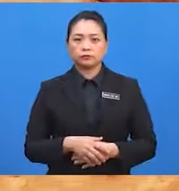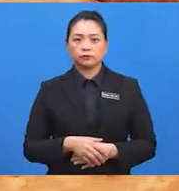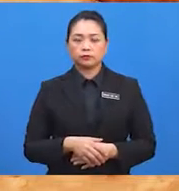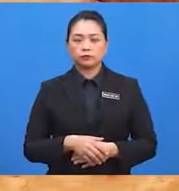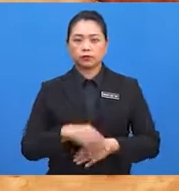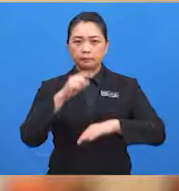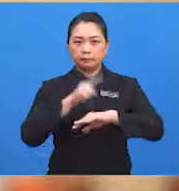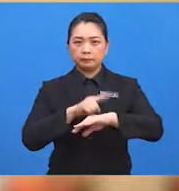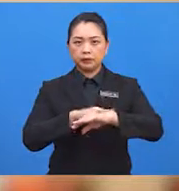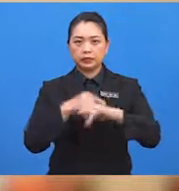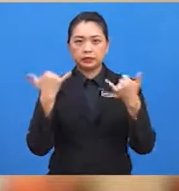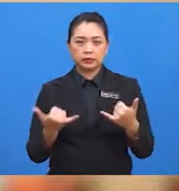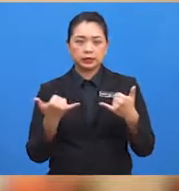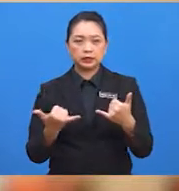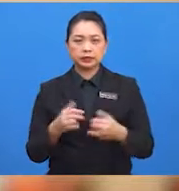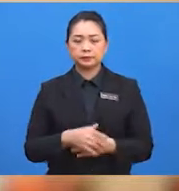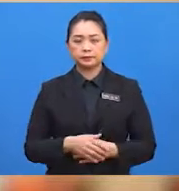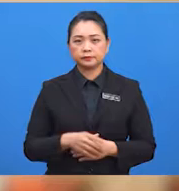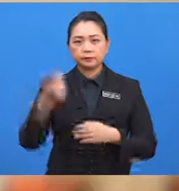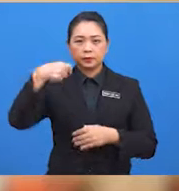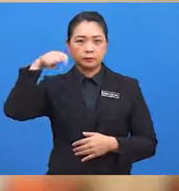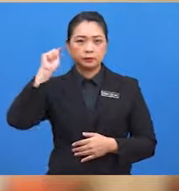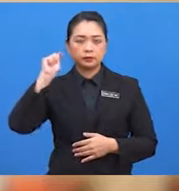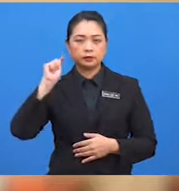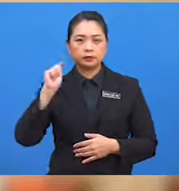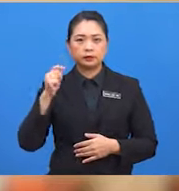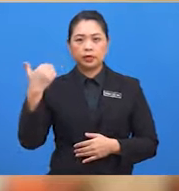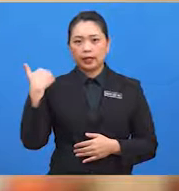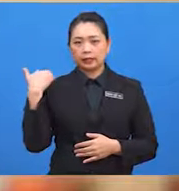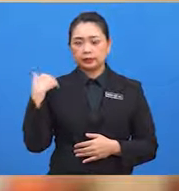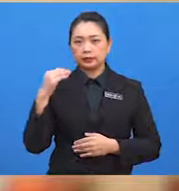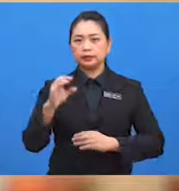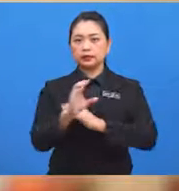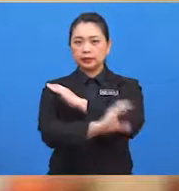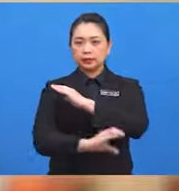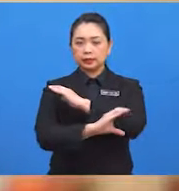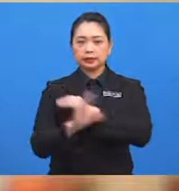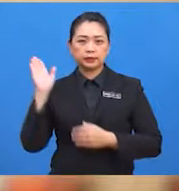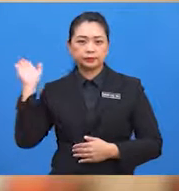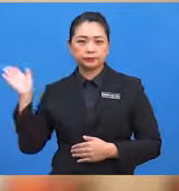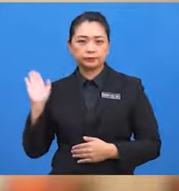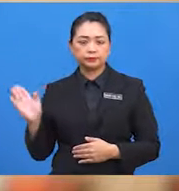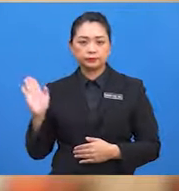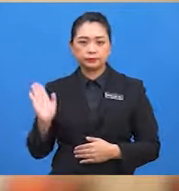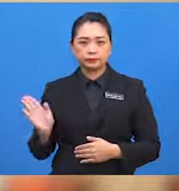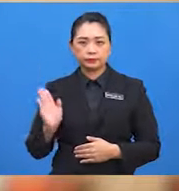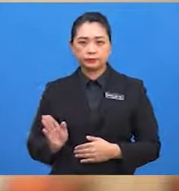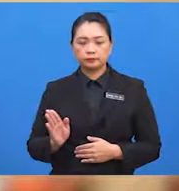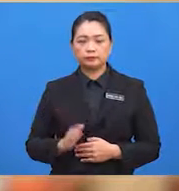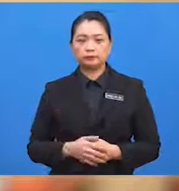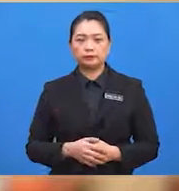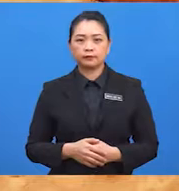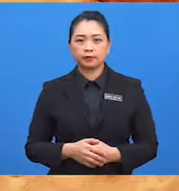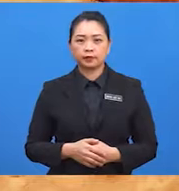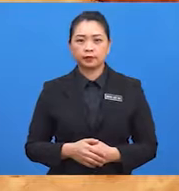Pada masa kini, kawasan Mesopotamia melibatkan negara Iraq, Syria, Turki dan Iran.